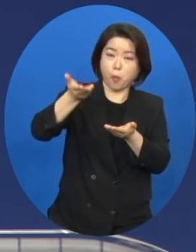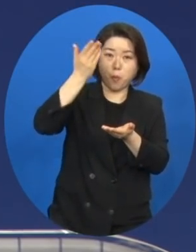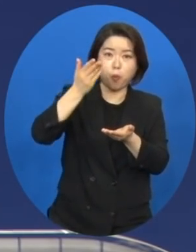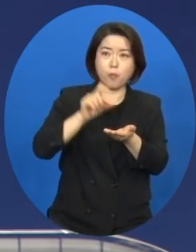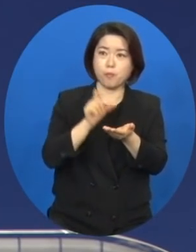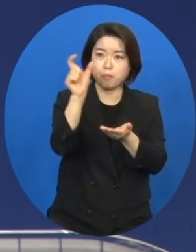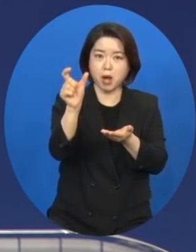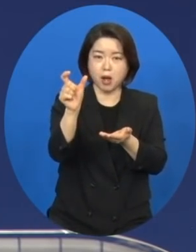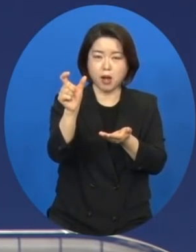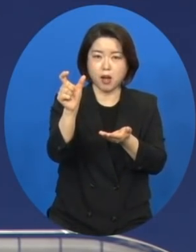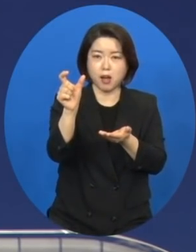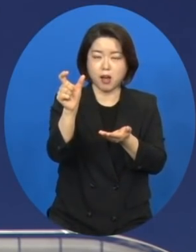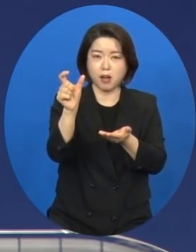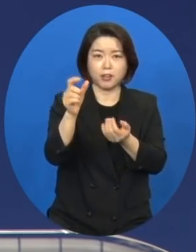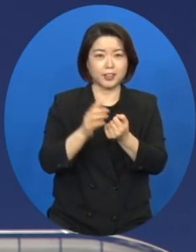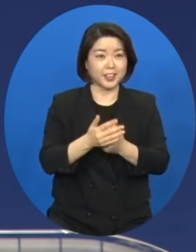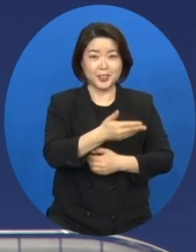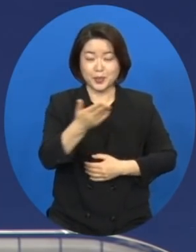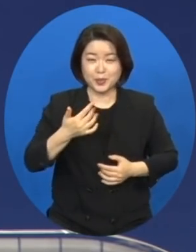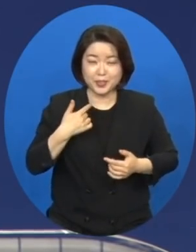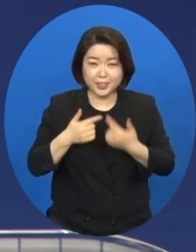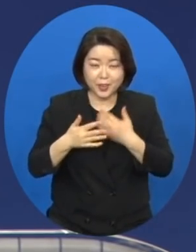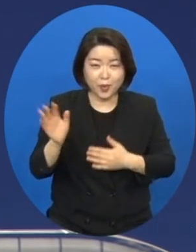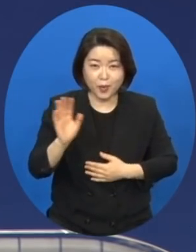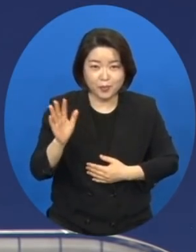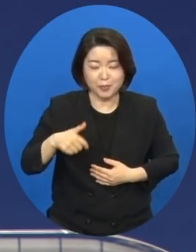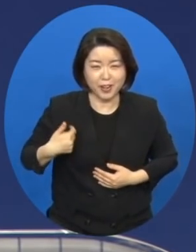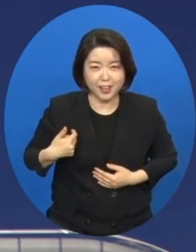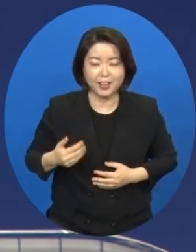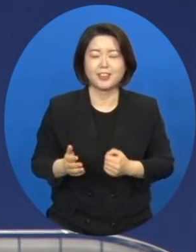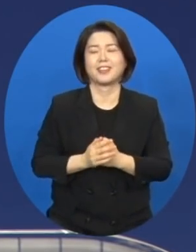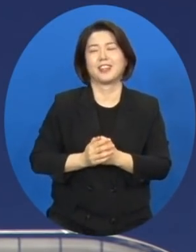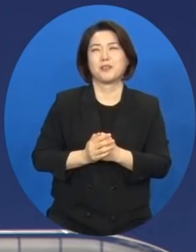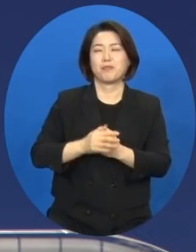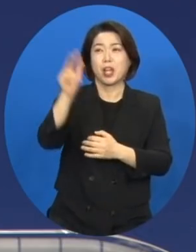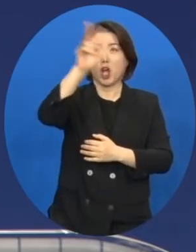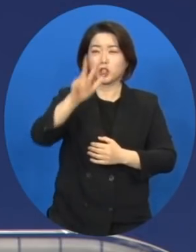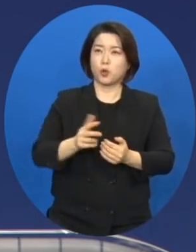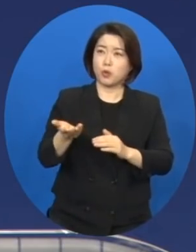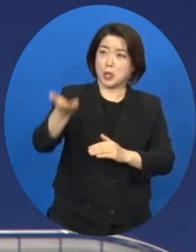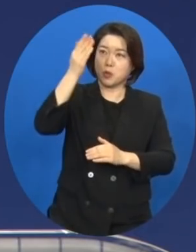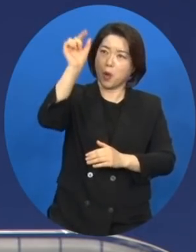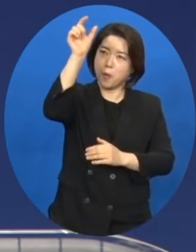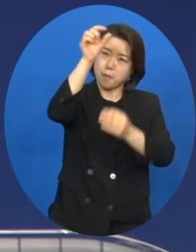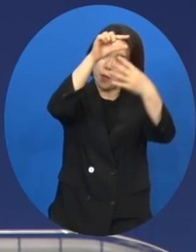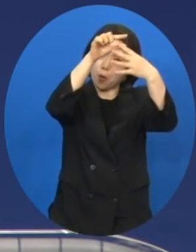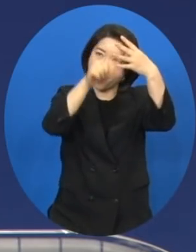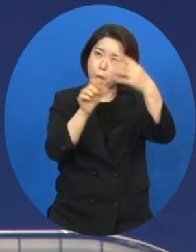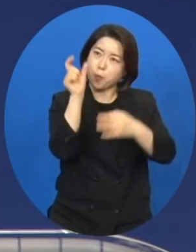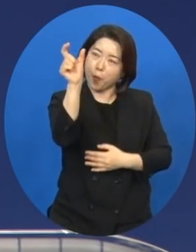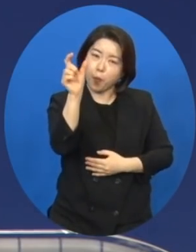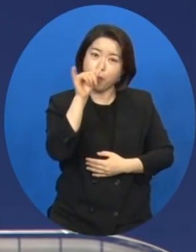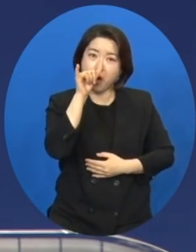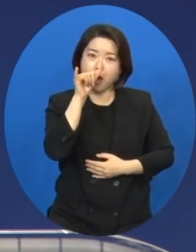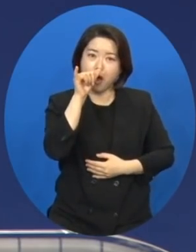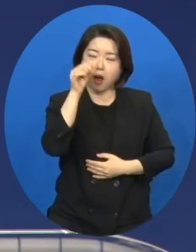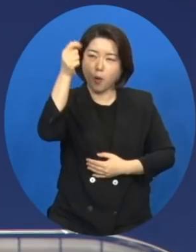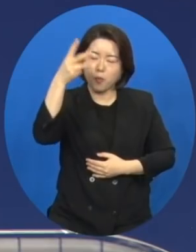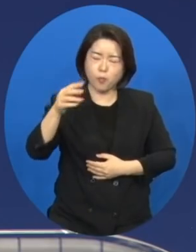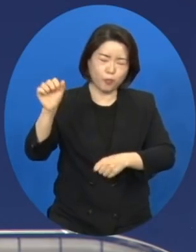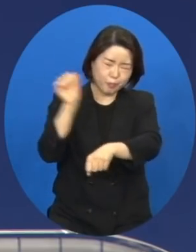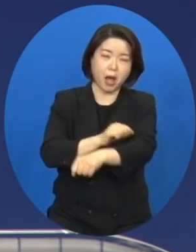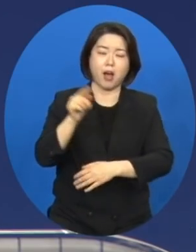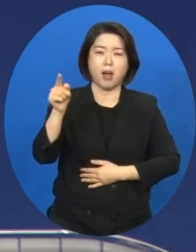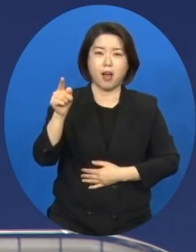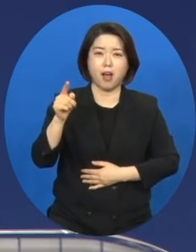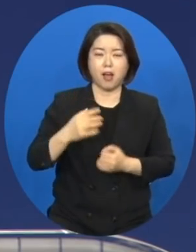뭐 경험해봤어야 그걸 기쁜지, 예, 순위권을 찍어봤어야 그 기쁨이 뭔지 알 텐데 저도 안 해봐가지고 모르겠어요, 그 기쁨이 어떤 건지는.